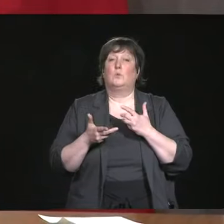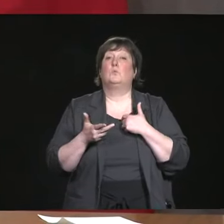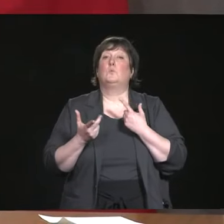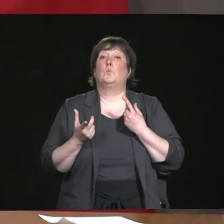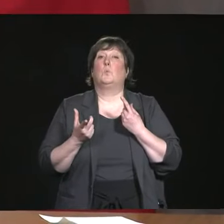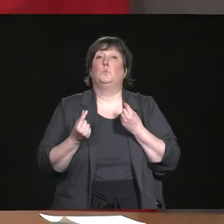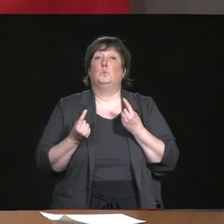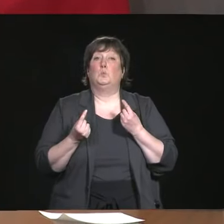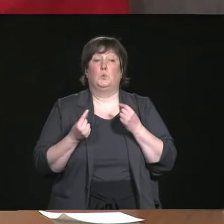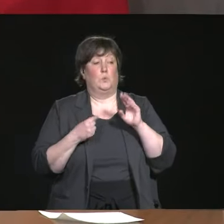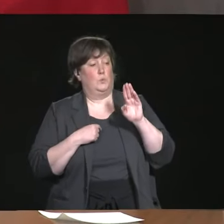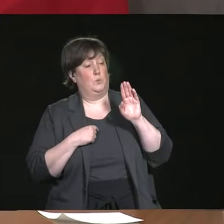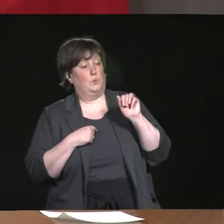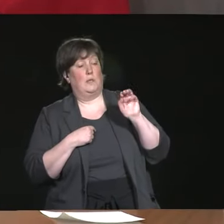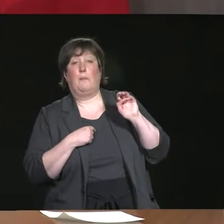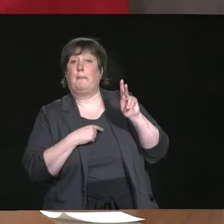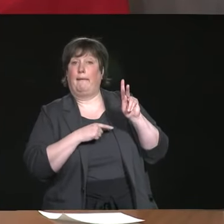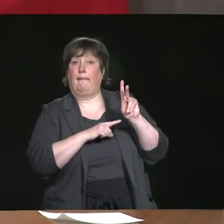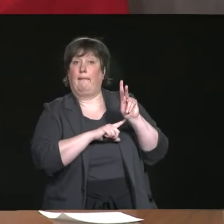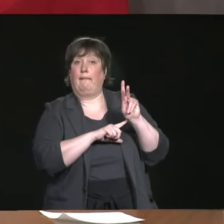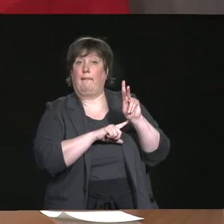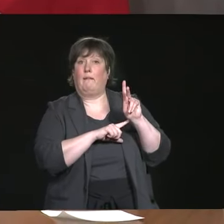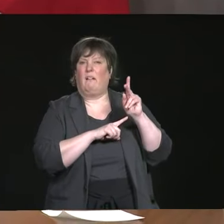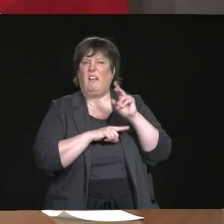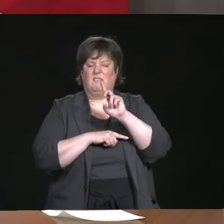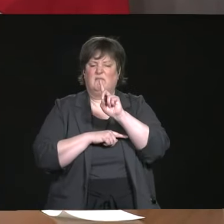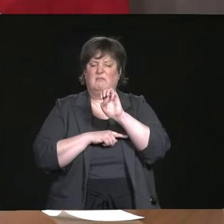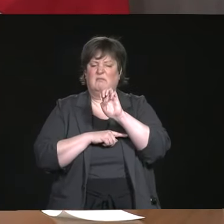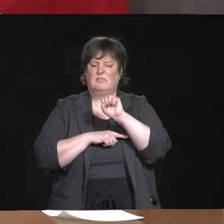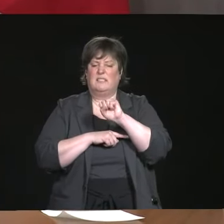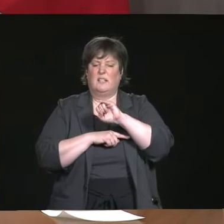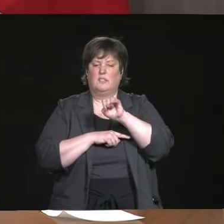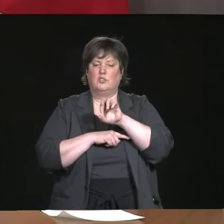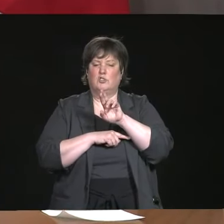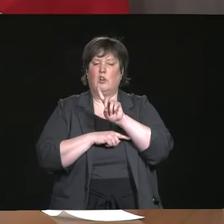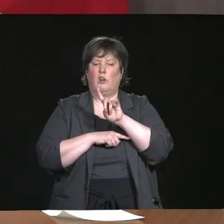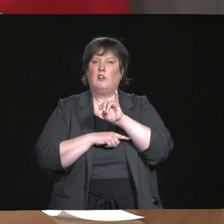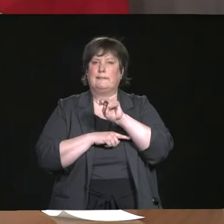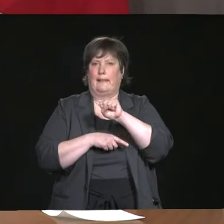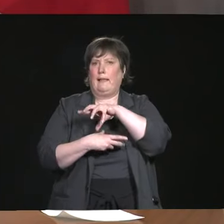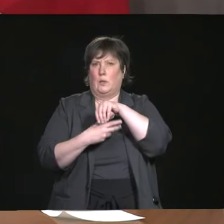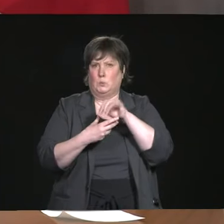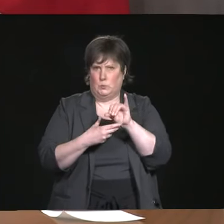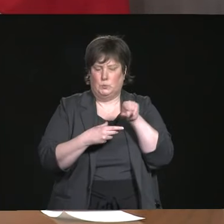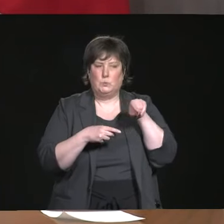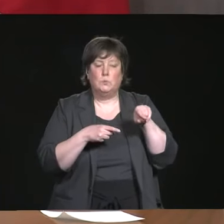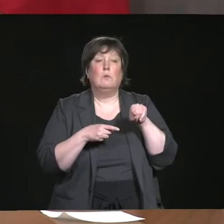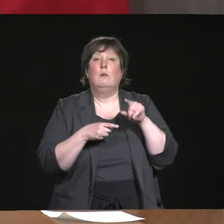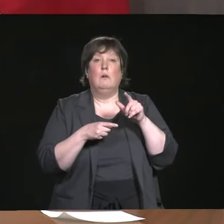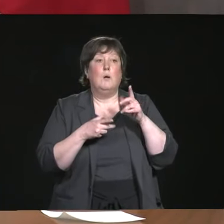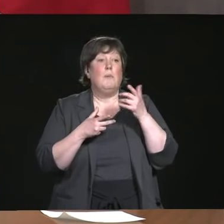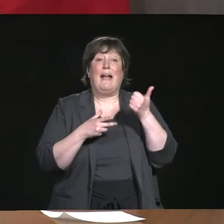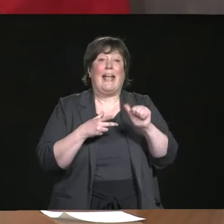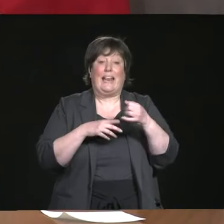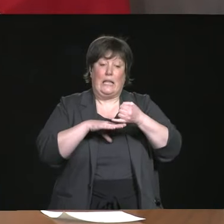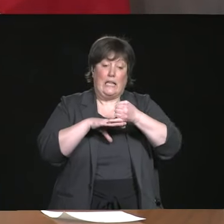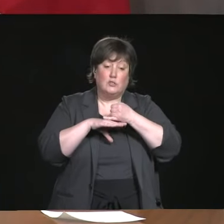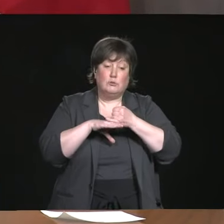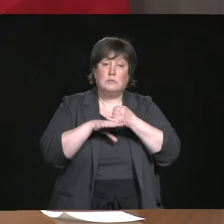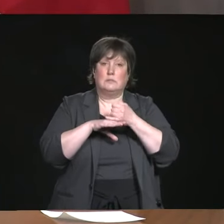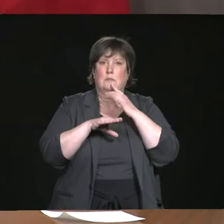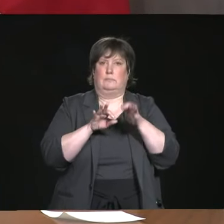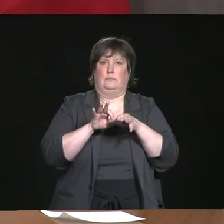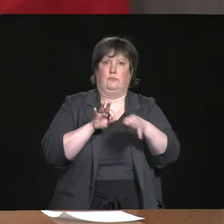de reporter à la fois les paiements d'intérêt et les paiements de capital pour les hypothèques. Les gens sont souvent pris à la gorge, n'ont